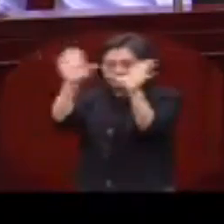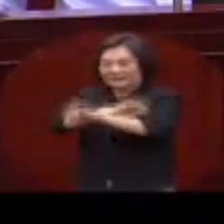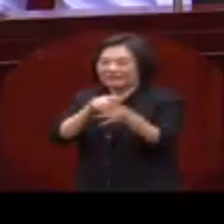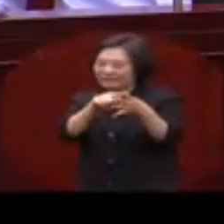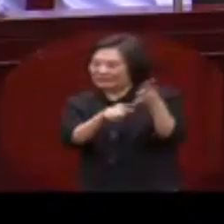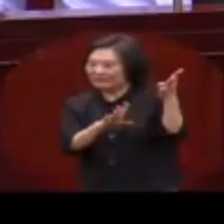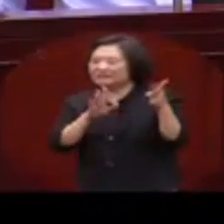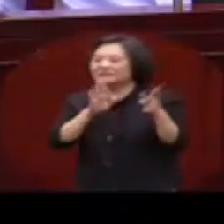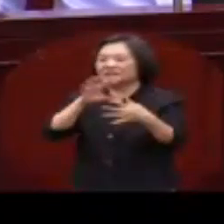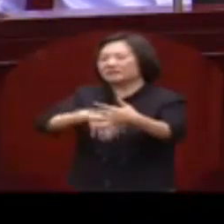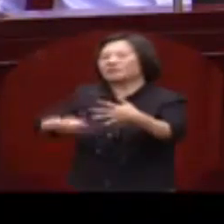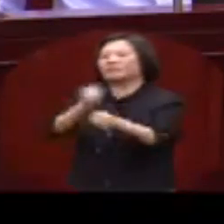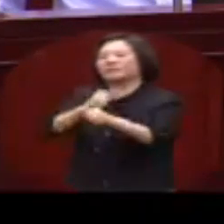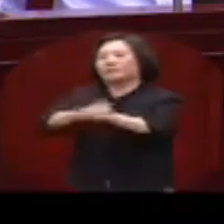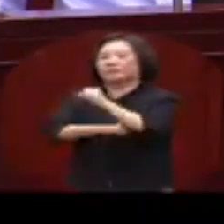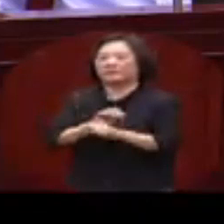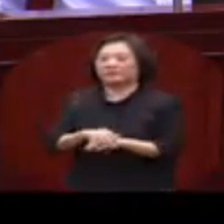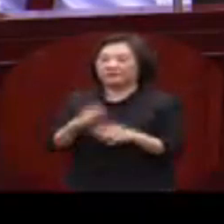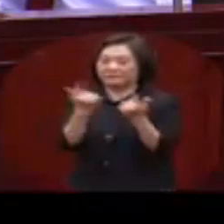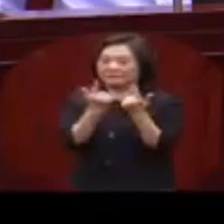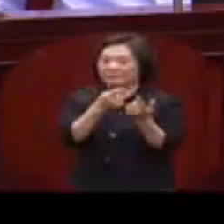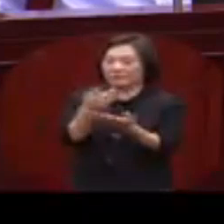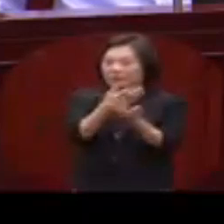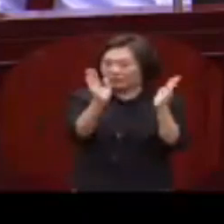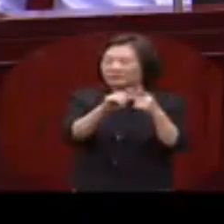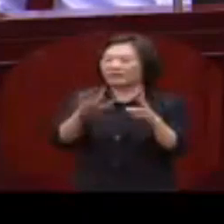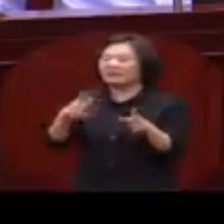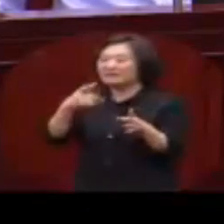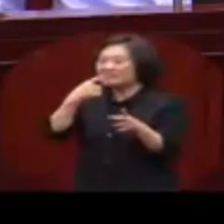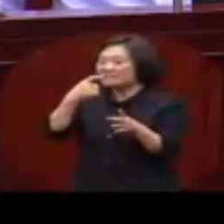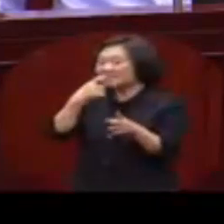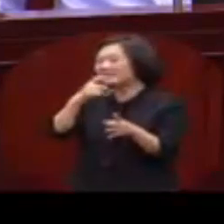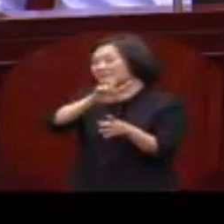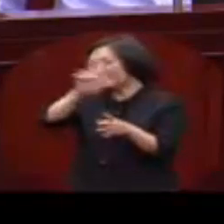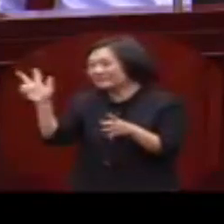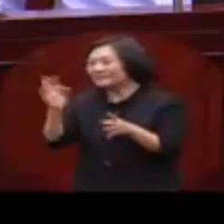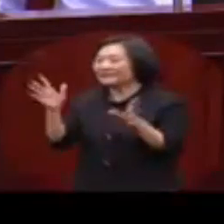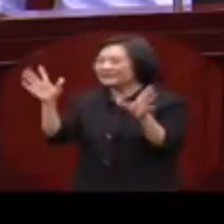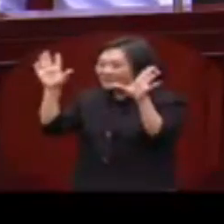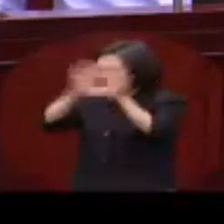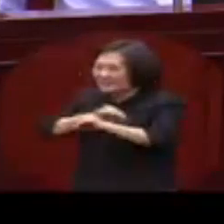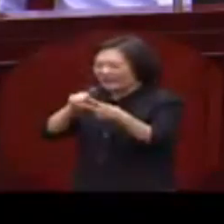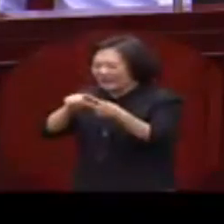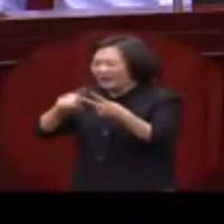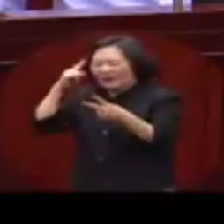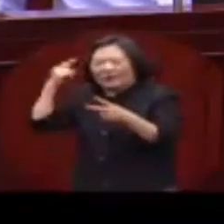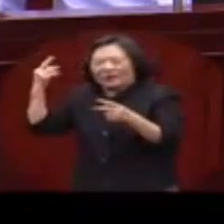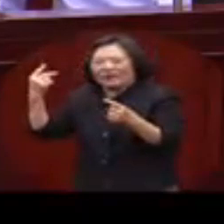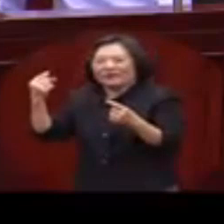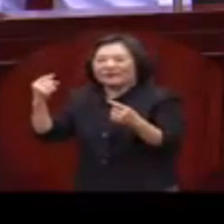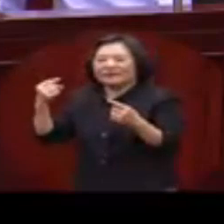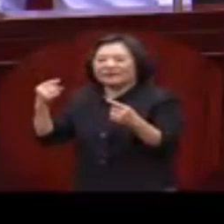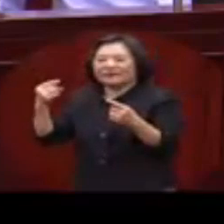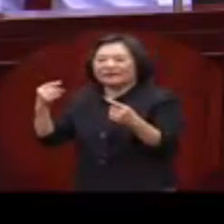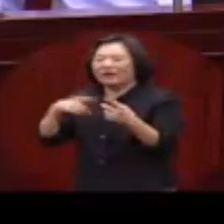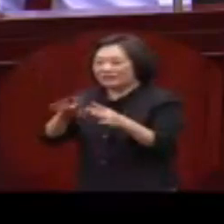们有两大活动，你知道，台北灯节跟白昼之夜，那我们利用这种大活动哦，来带动都市计划的更新和发展哦，